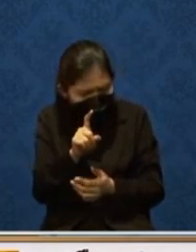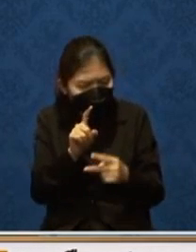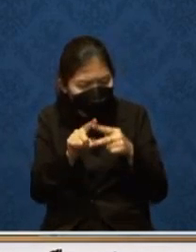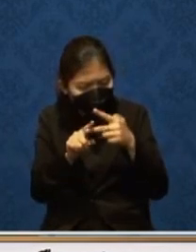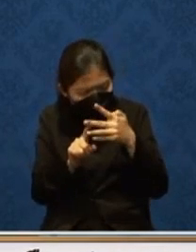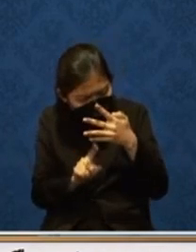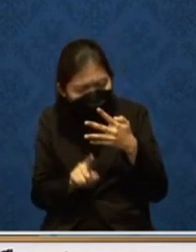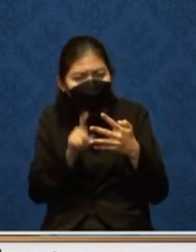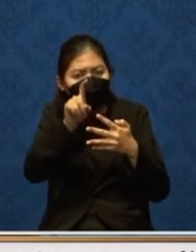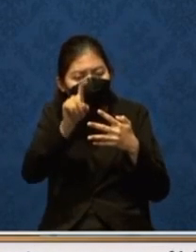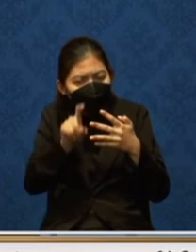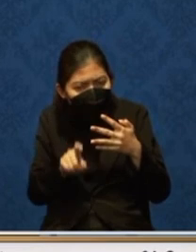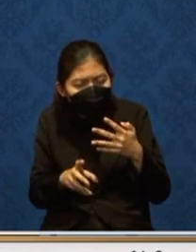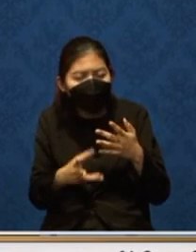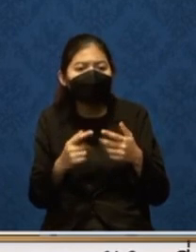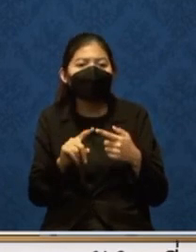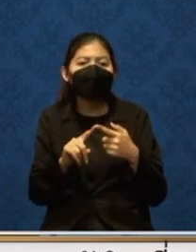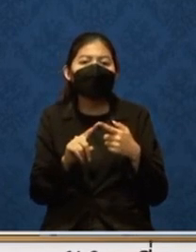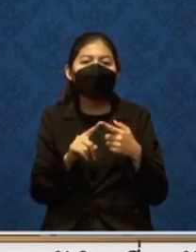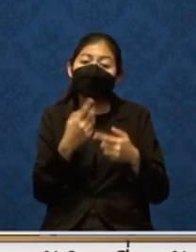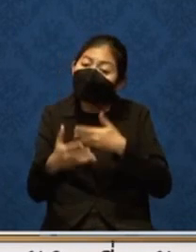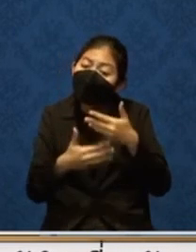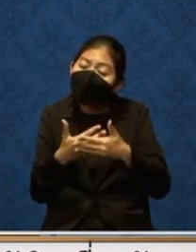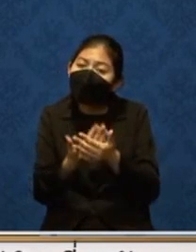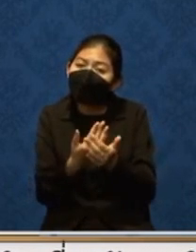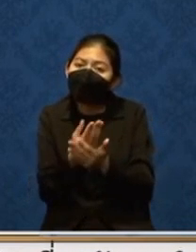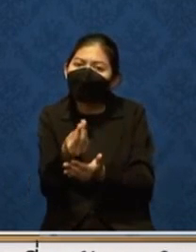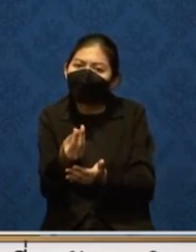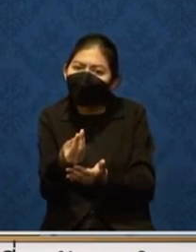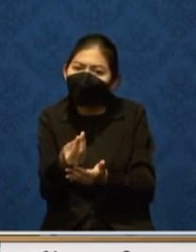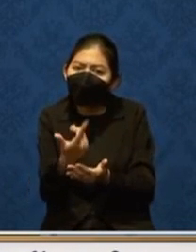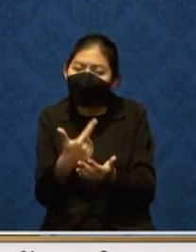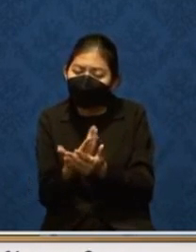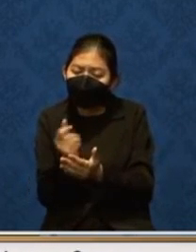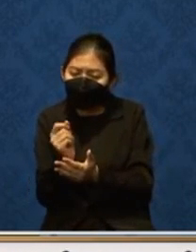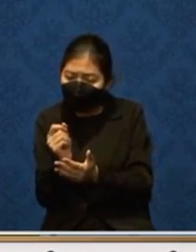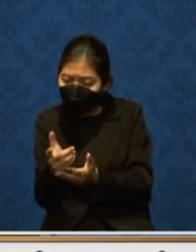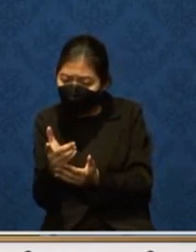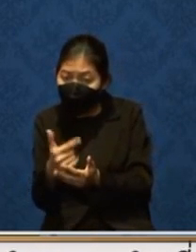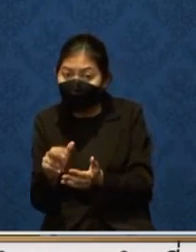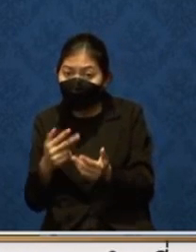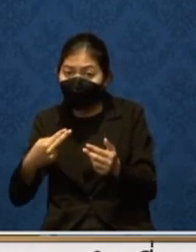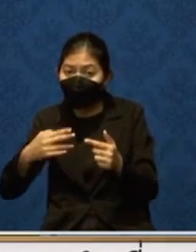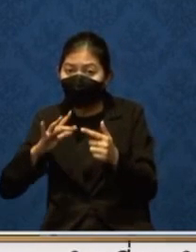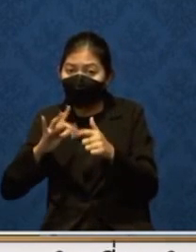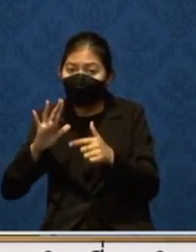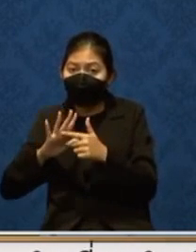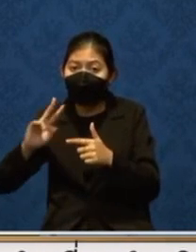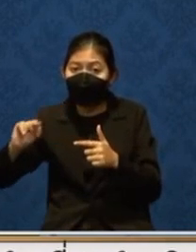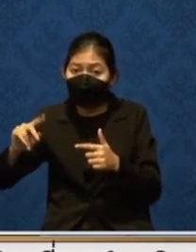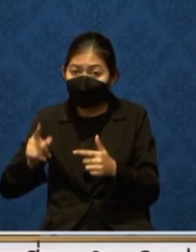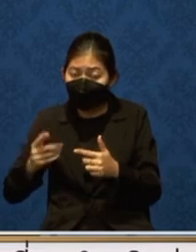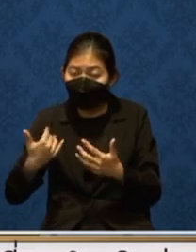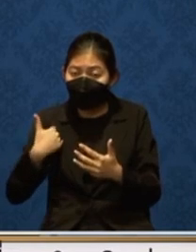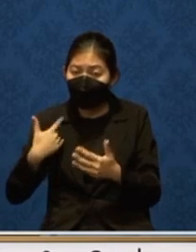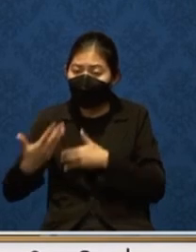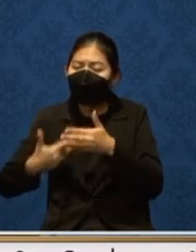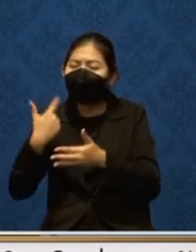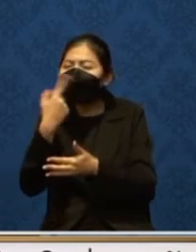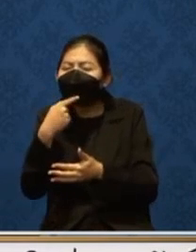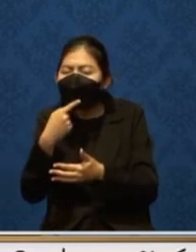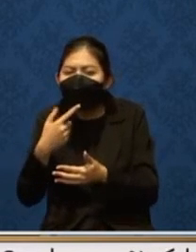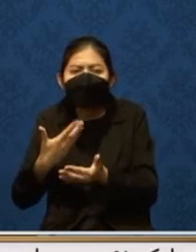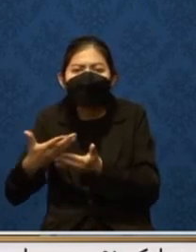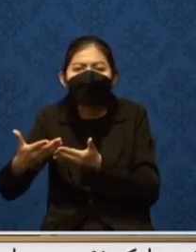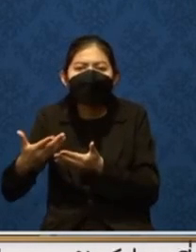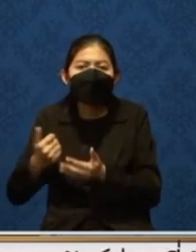ลายข้อเช่น ขายกทราคาเทาไร มีการจ่ายเงินข้าหุนกจริไหมและขายให้ใครถ้